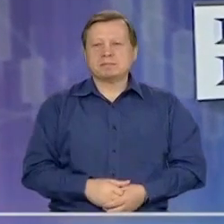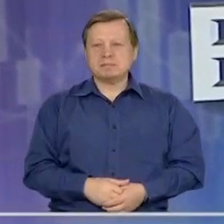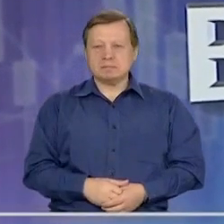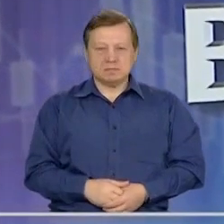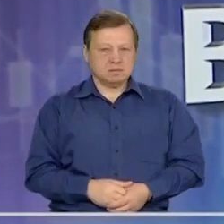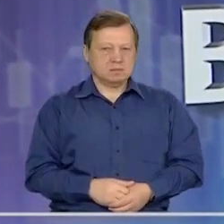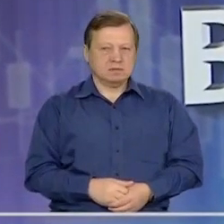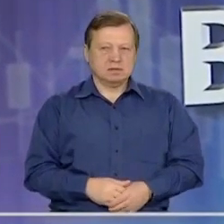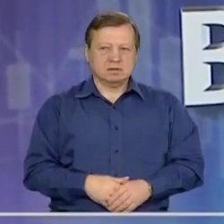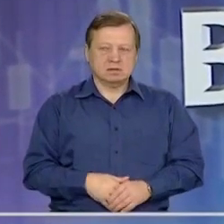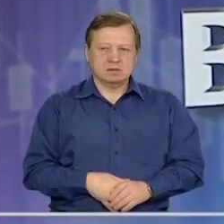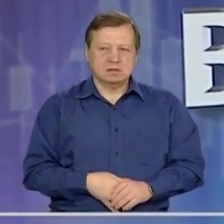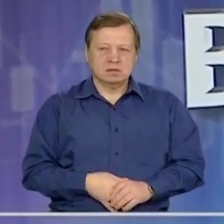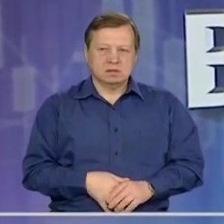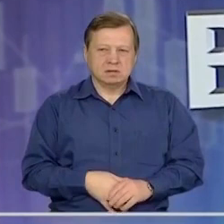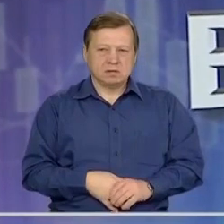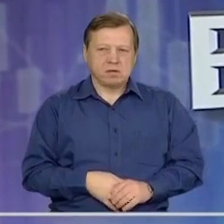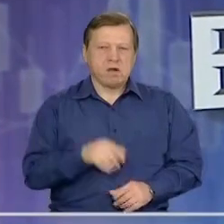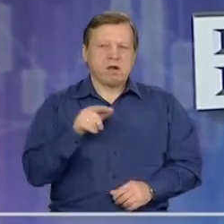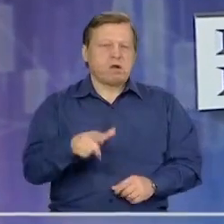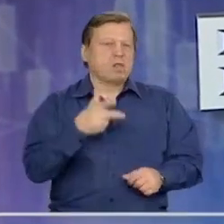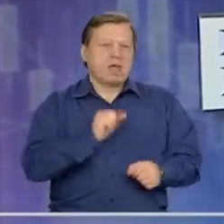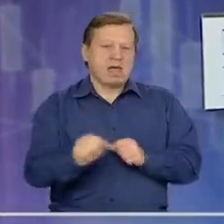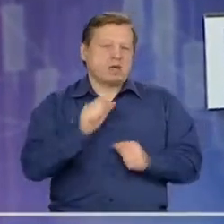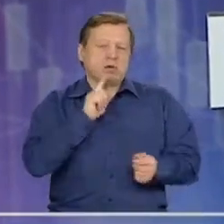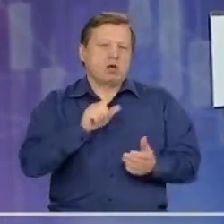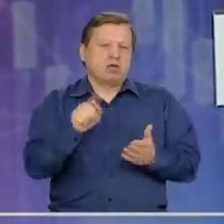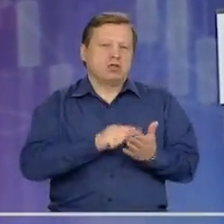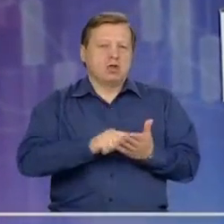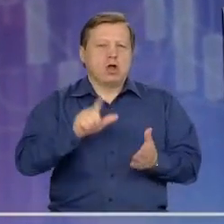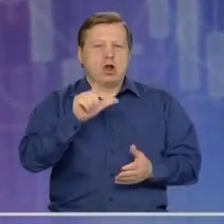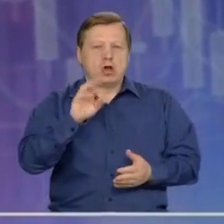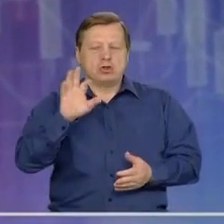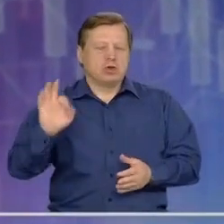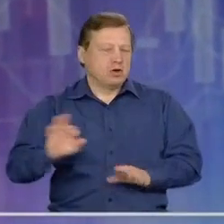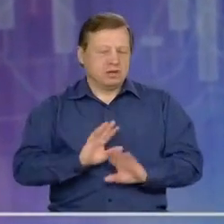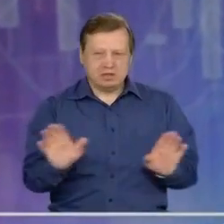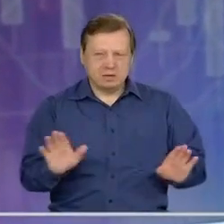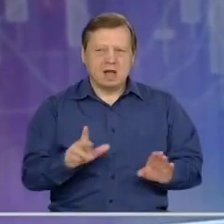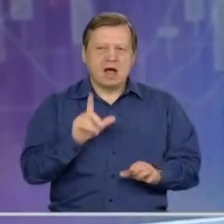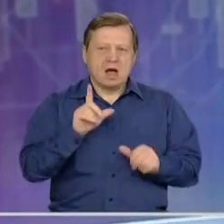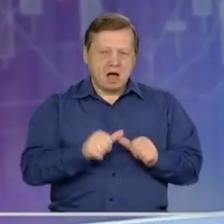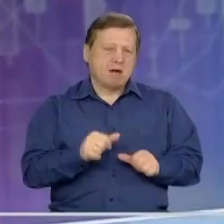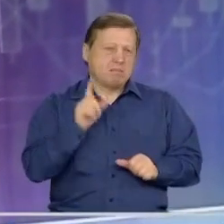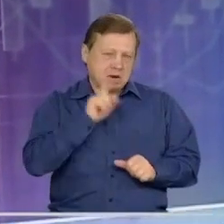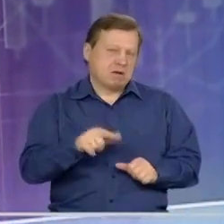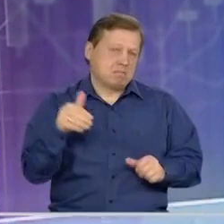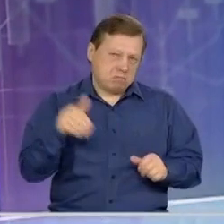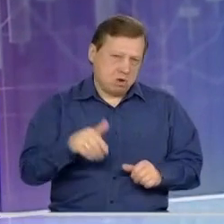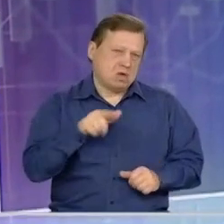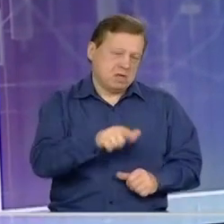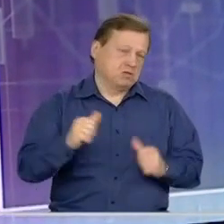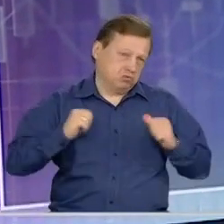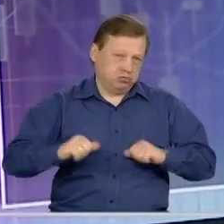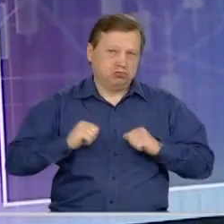nie jest żadna loteria, nic podobnego, koło fortuny. Ale proszę Państwa, to rzeczywiście można czekać i można tak sobie brać do